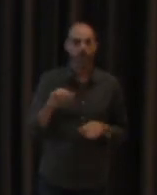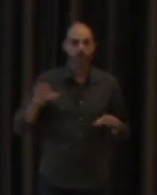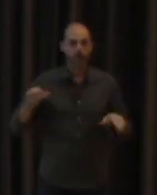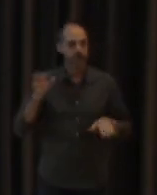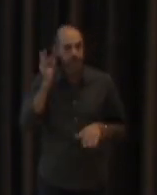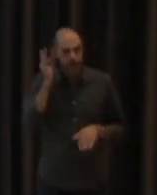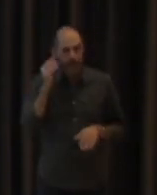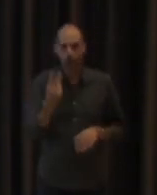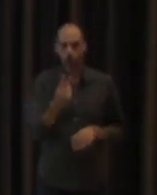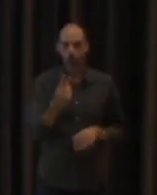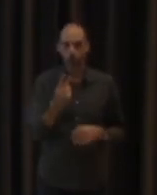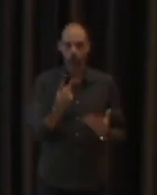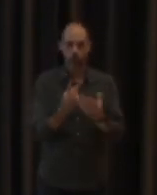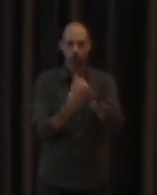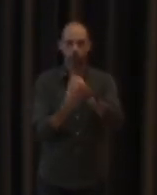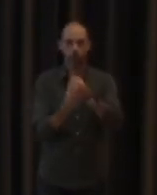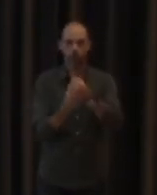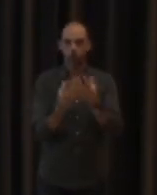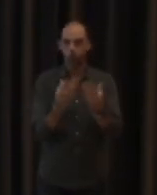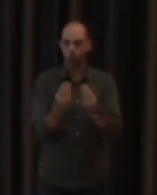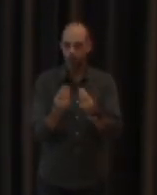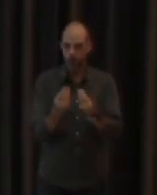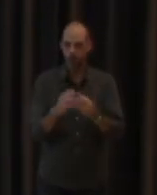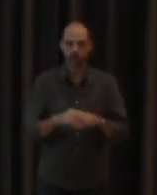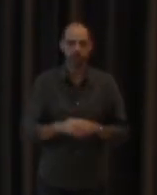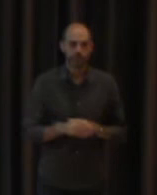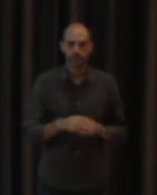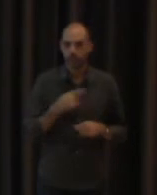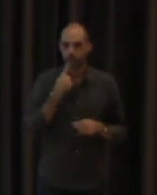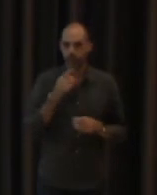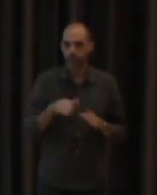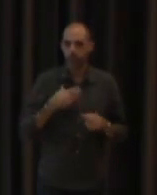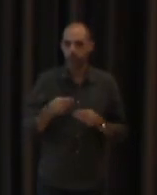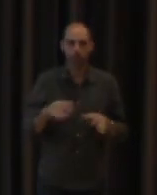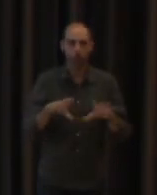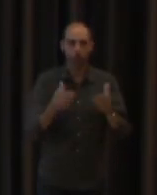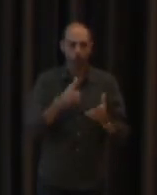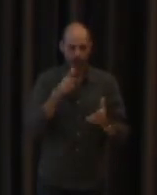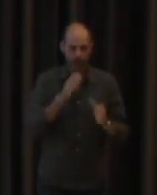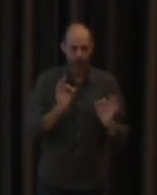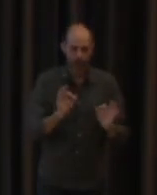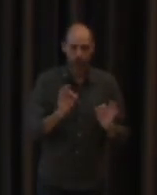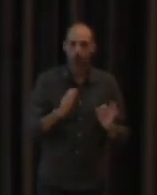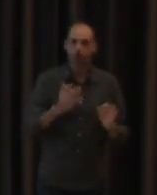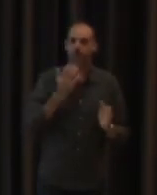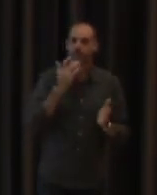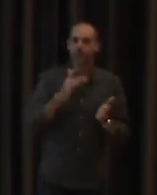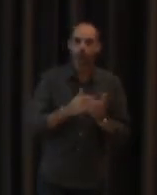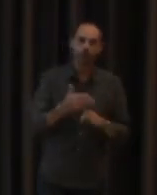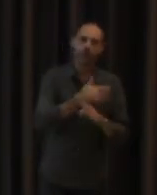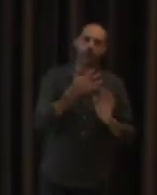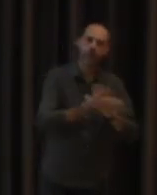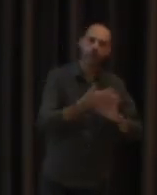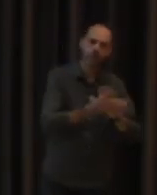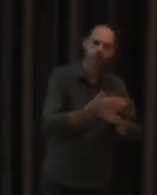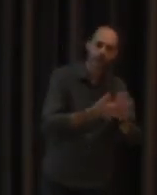formen una pluralitat i els predicats en poden predicar holísticament, o si voleu, doncs globalment. Però podem tenir, si ja hem parlat d'en Brat